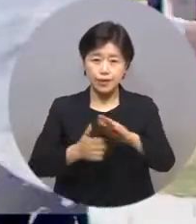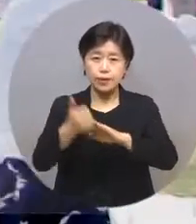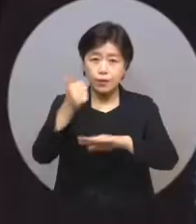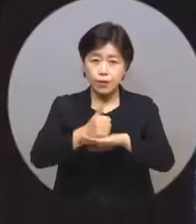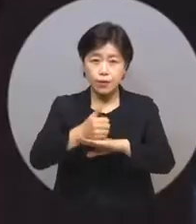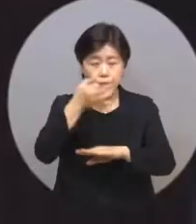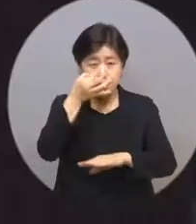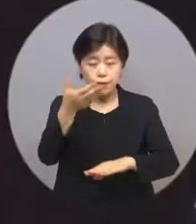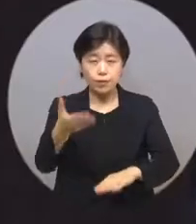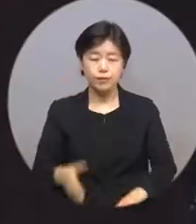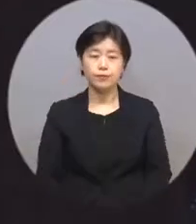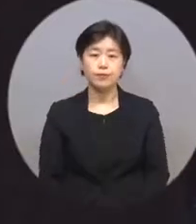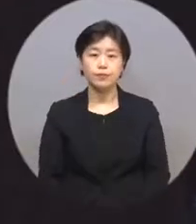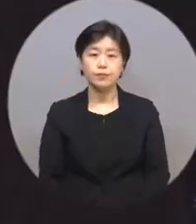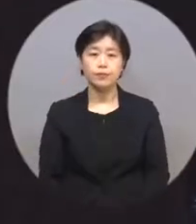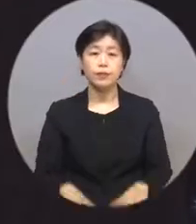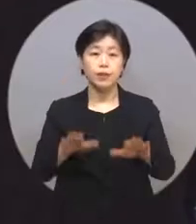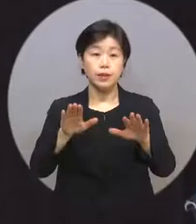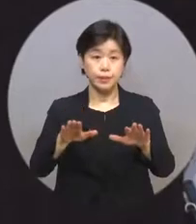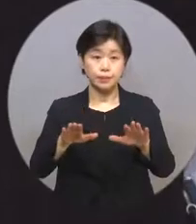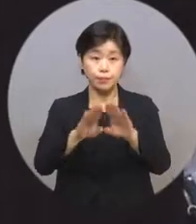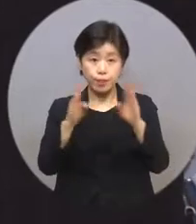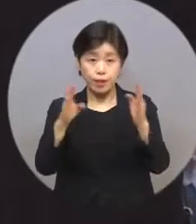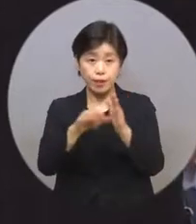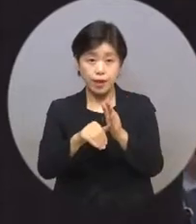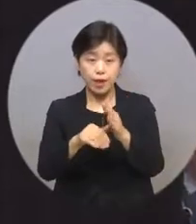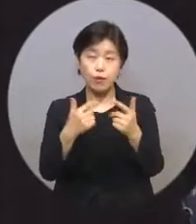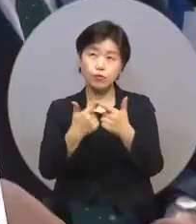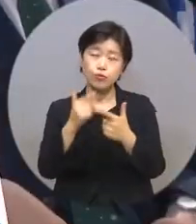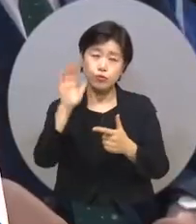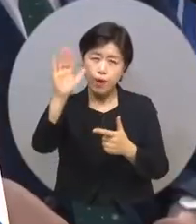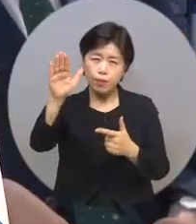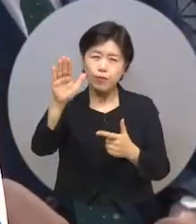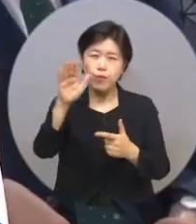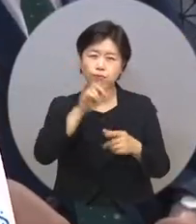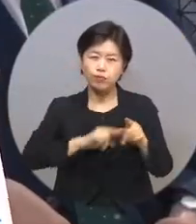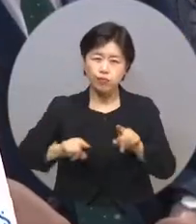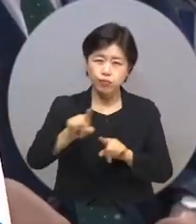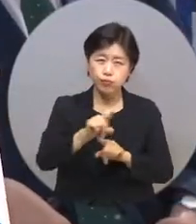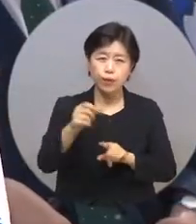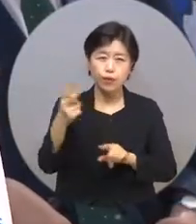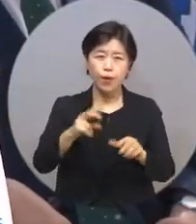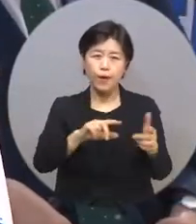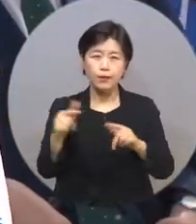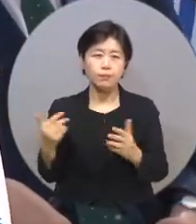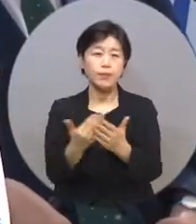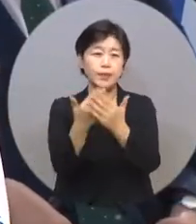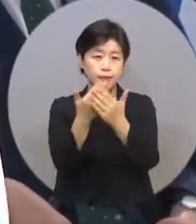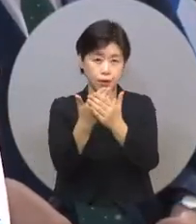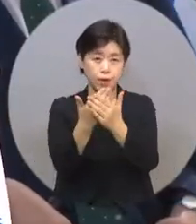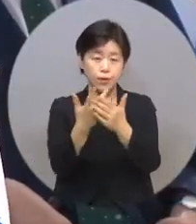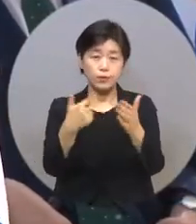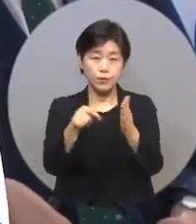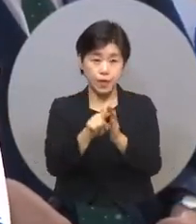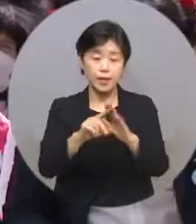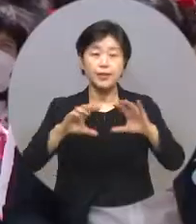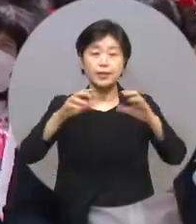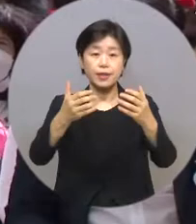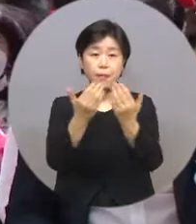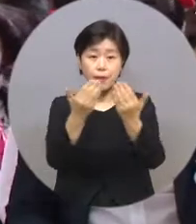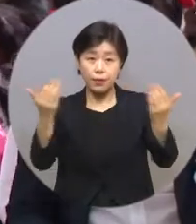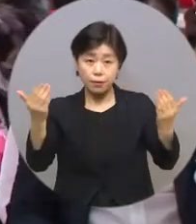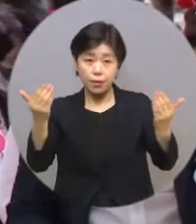합니다 이날 출범식에서는 부산에 더 나은 미래와 인류 공동번영과 발전을 견인할 세계 박람회를